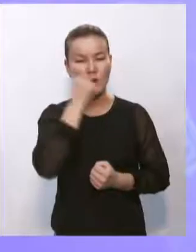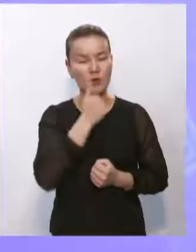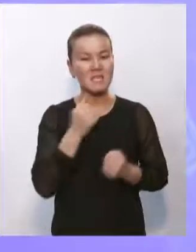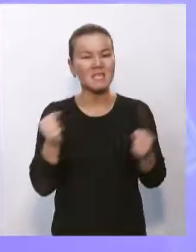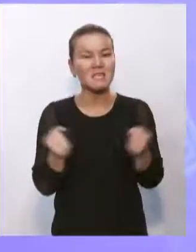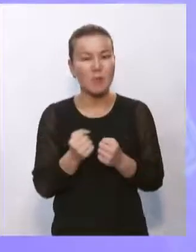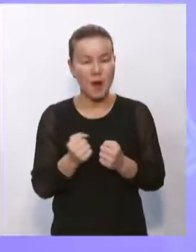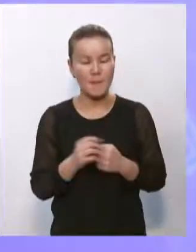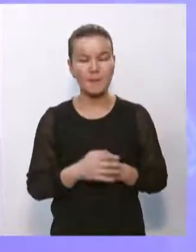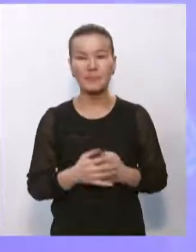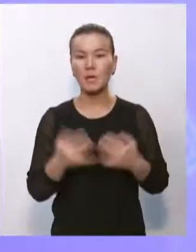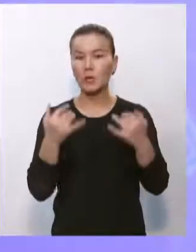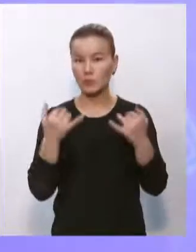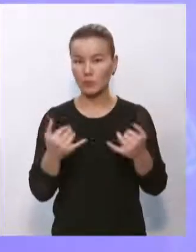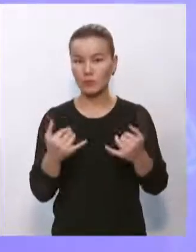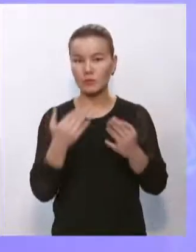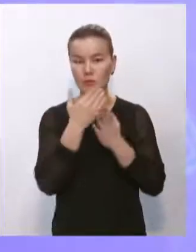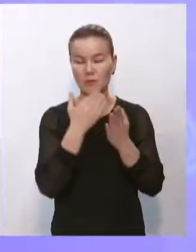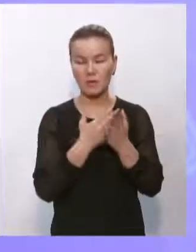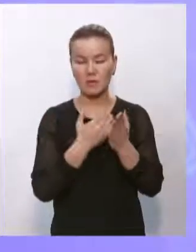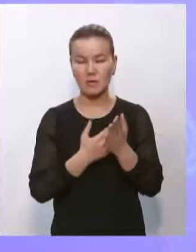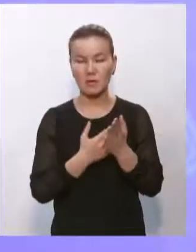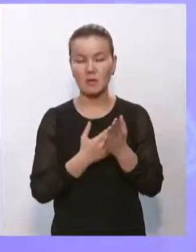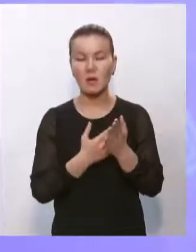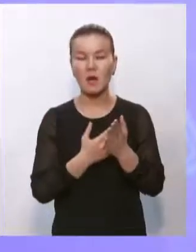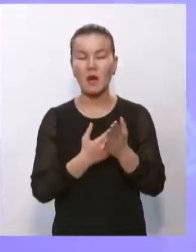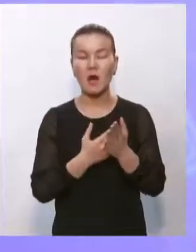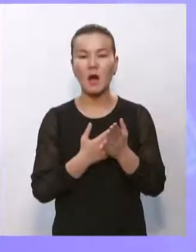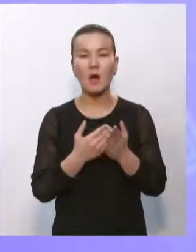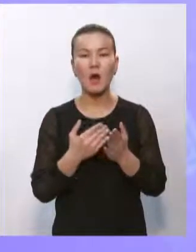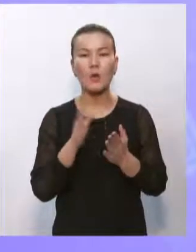Бүгүн сабакта кыш мезгили жөнүндө сүйлөшөбүз.